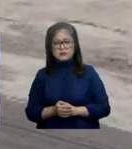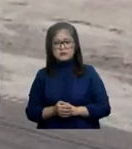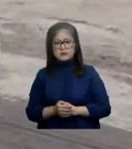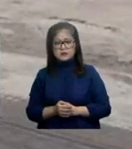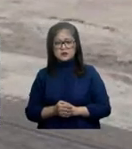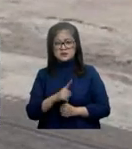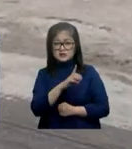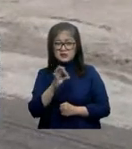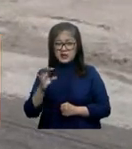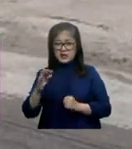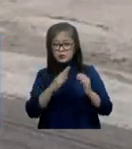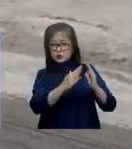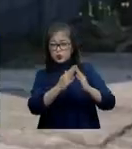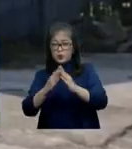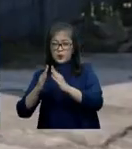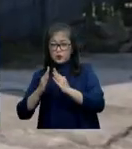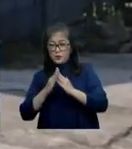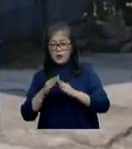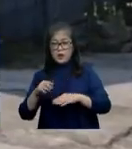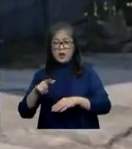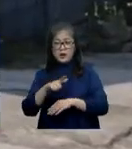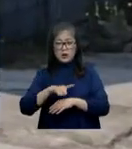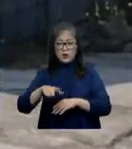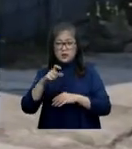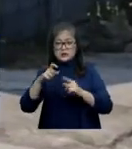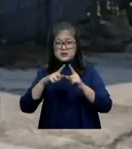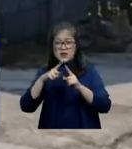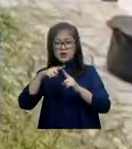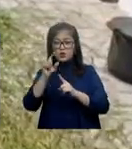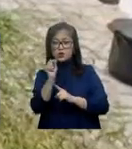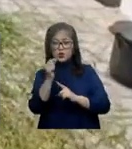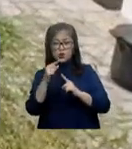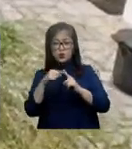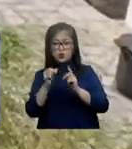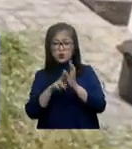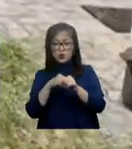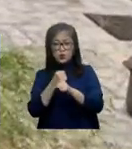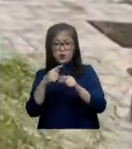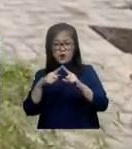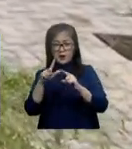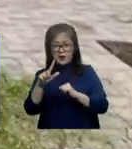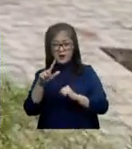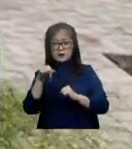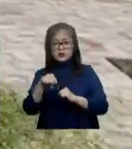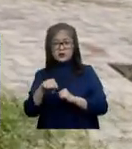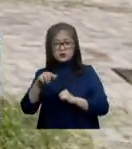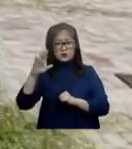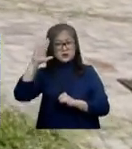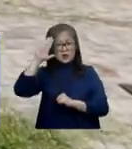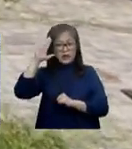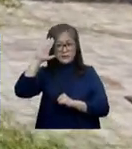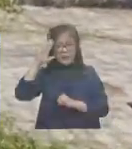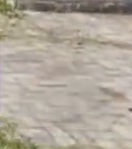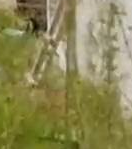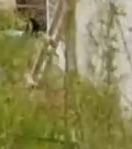Ratusan unit rumah di sebuah perumahan di Kelurahan Catur Tunggal, Depok, Sleman, Yogyakarta disegel dan proyeknya dihentikan.